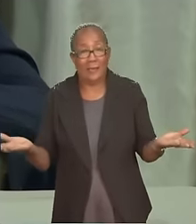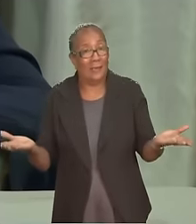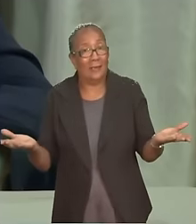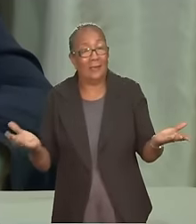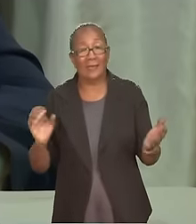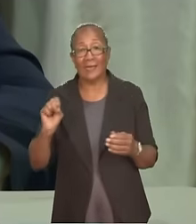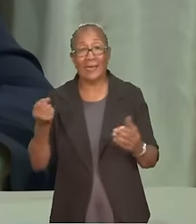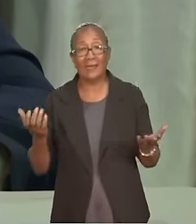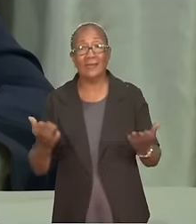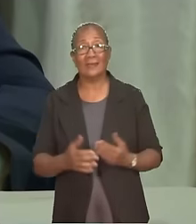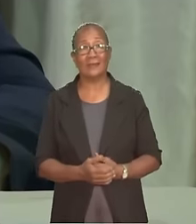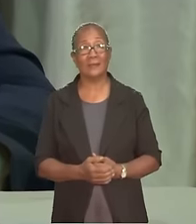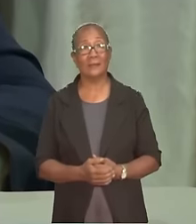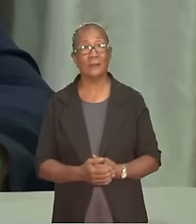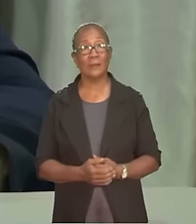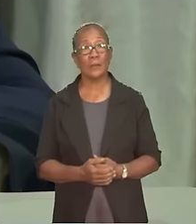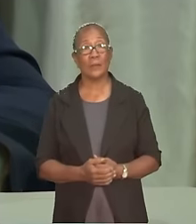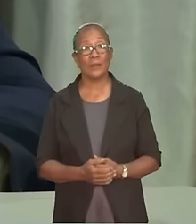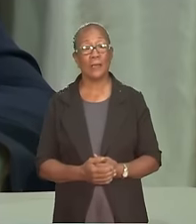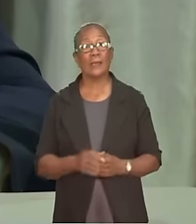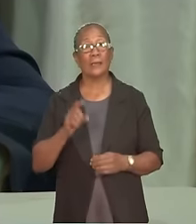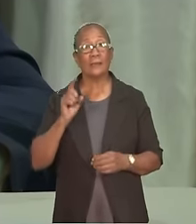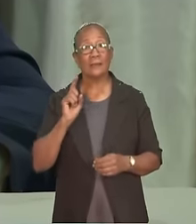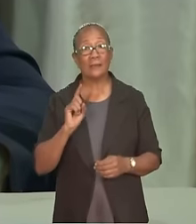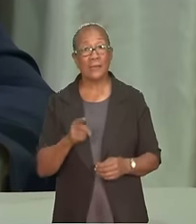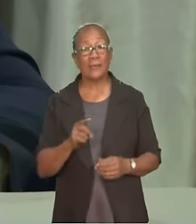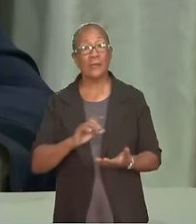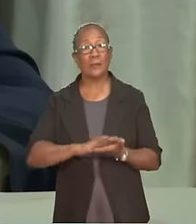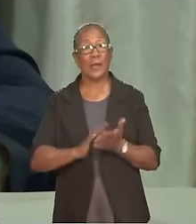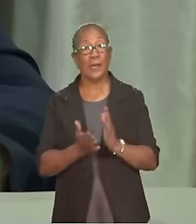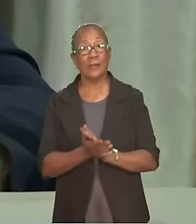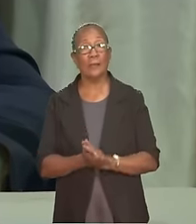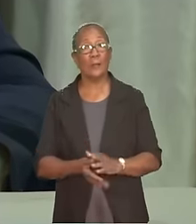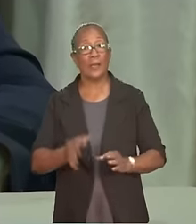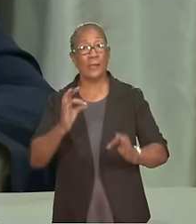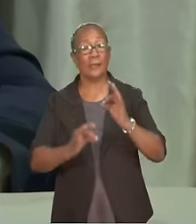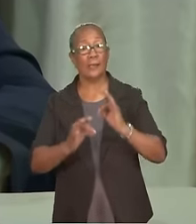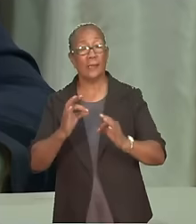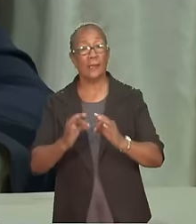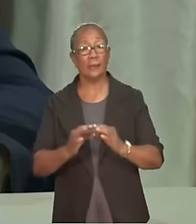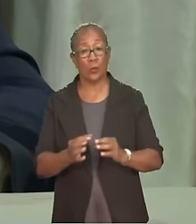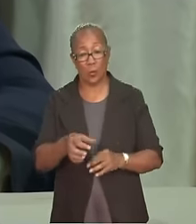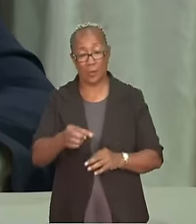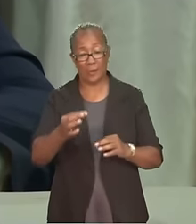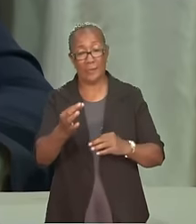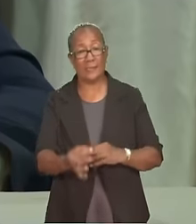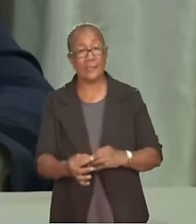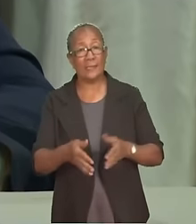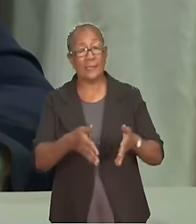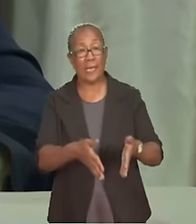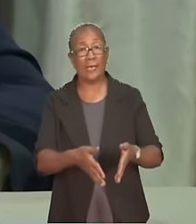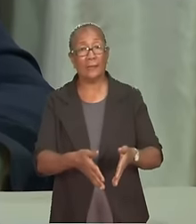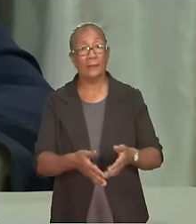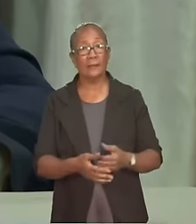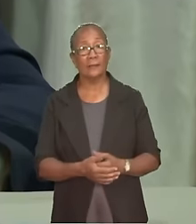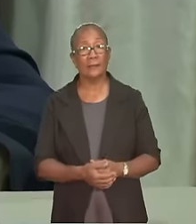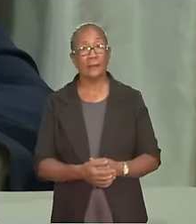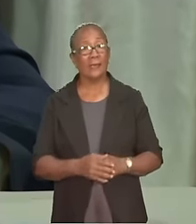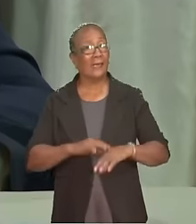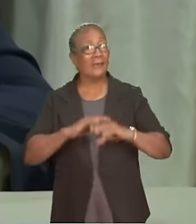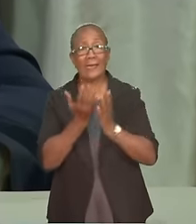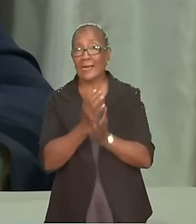niet. Dat er zaken behandeld worden bij de rechter waar de staat niet vertegenwoordigd wordt. Die dingen zijn